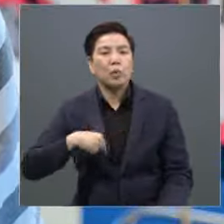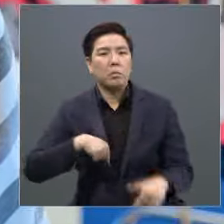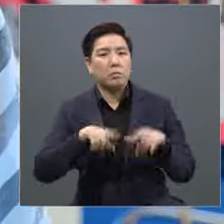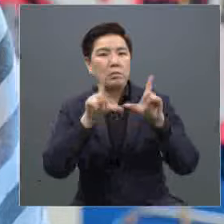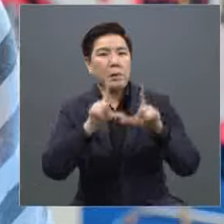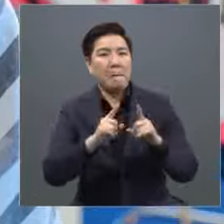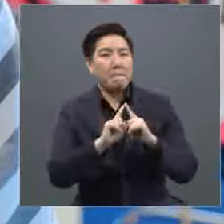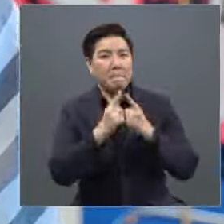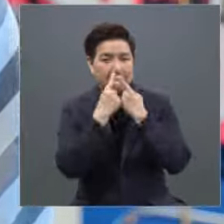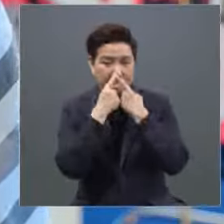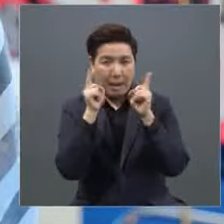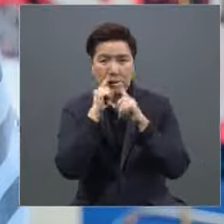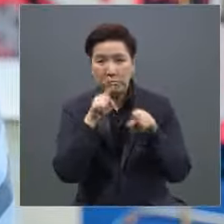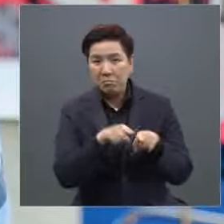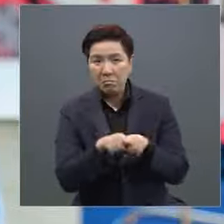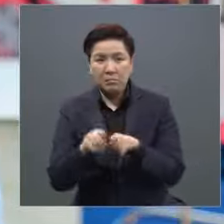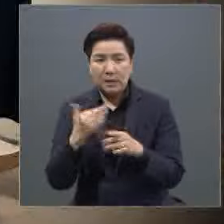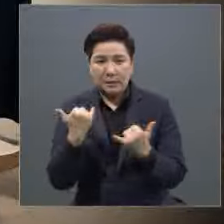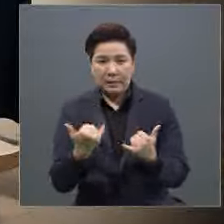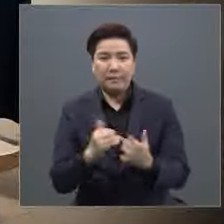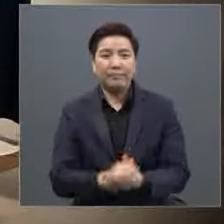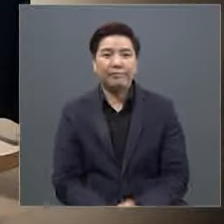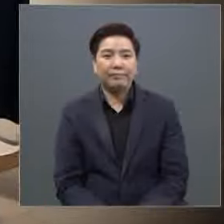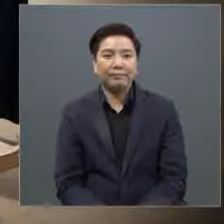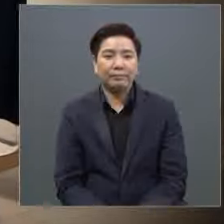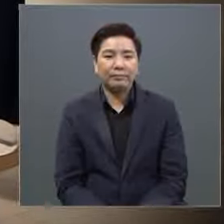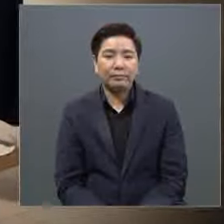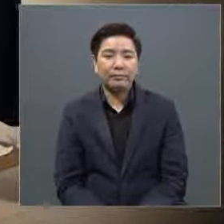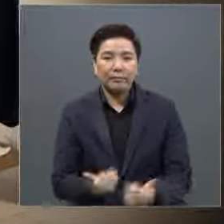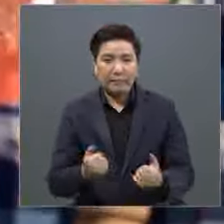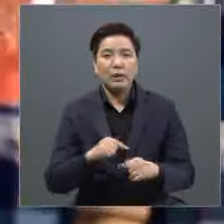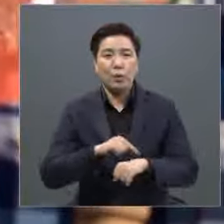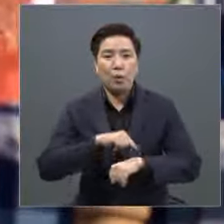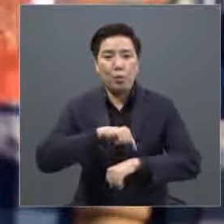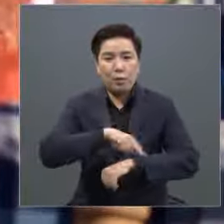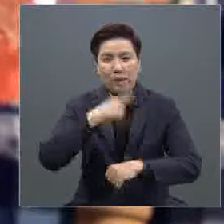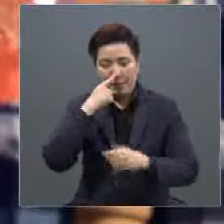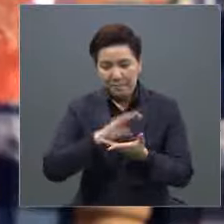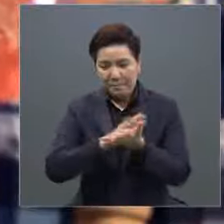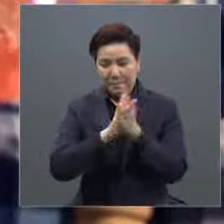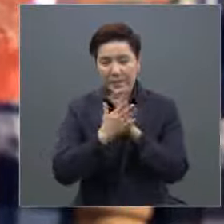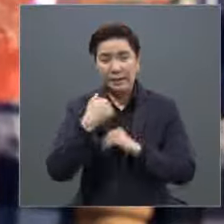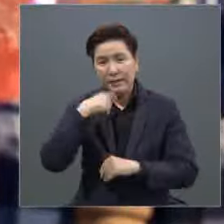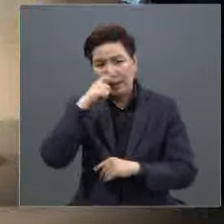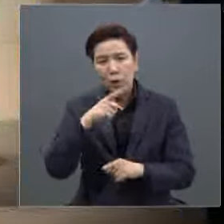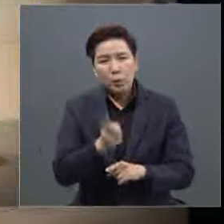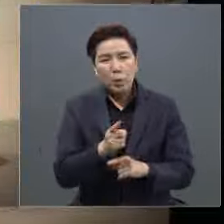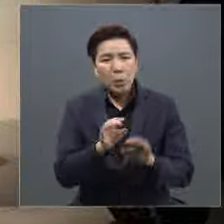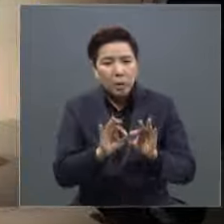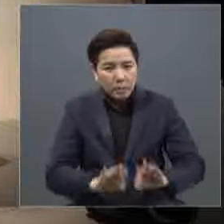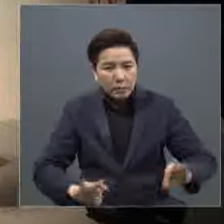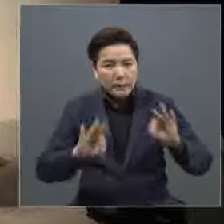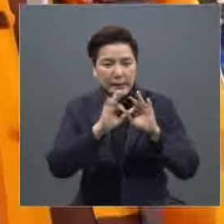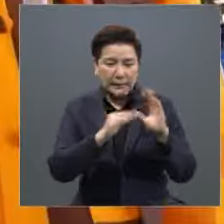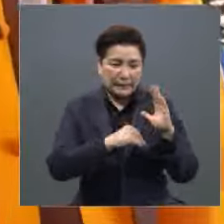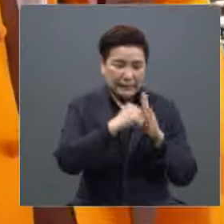แปลกใหม่ไม่เหมือนของที่ไหนอะค่ะ โอเค แม้การเวลาจะเปลี่ยนไปแต่คุณค่าของผ้าขาวม้าไทยยังคงอยู่จากสีสัน